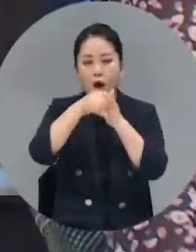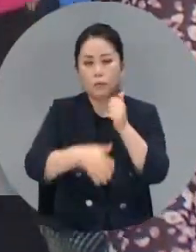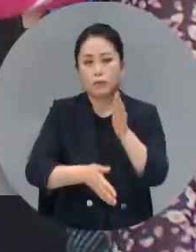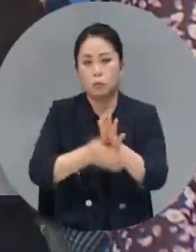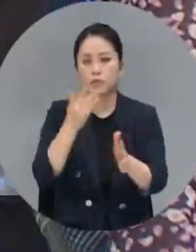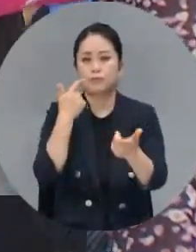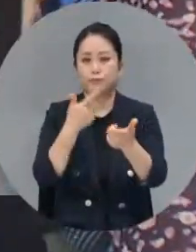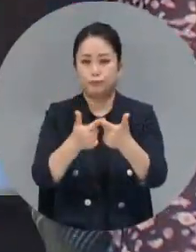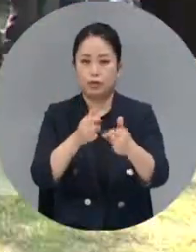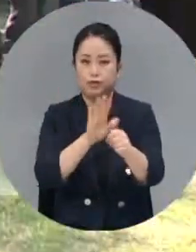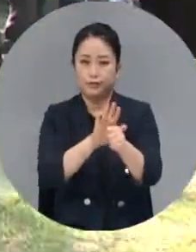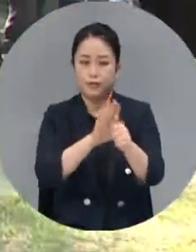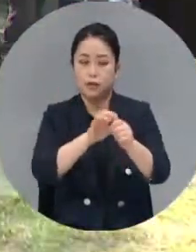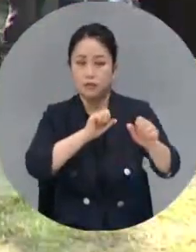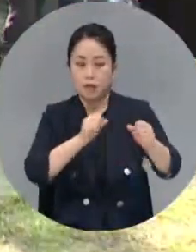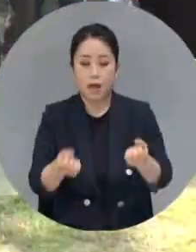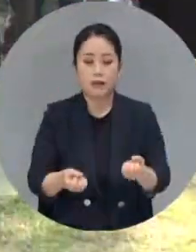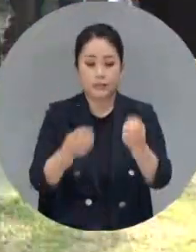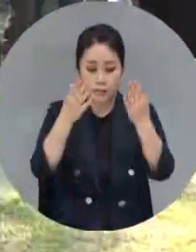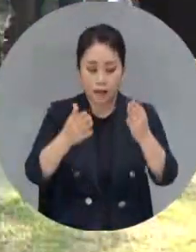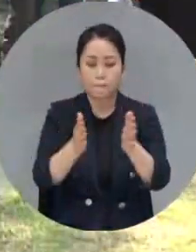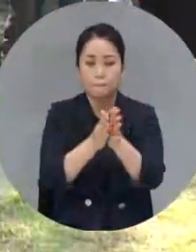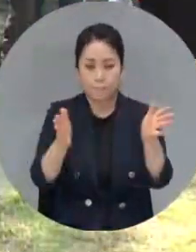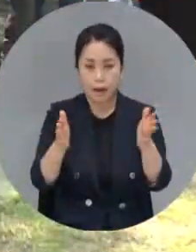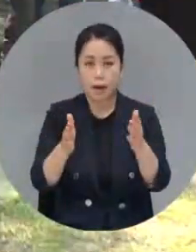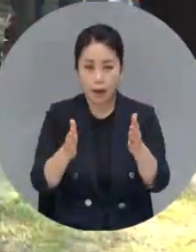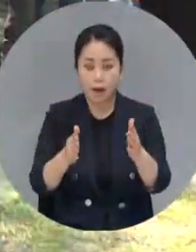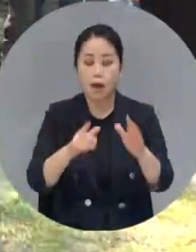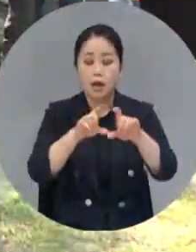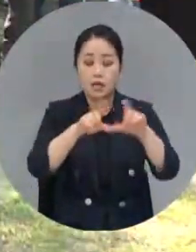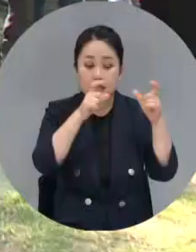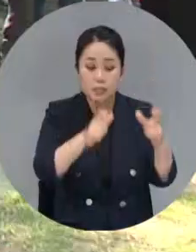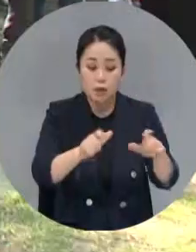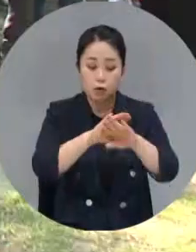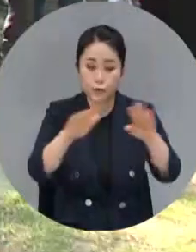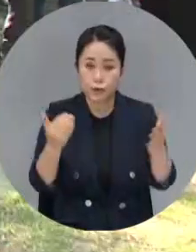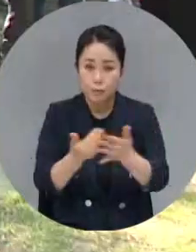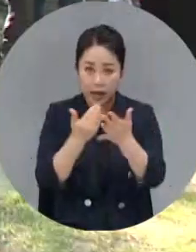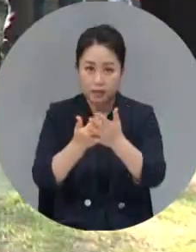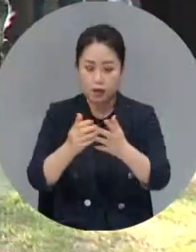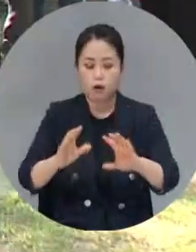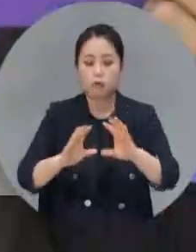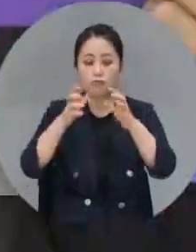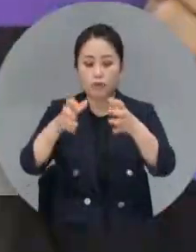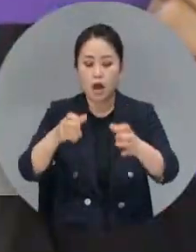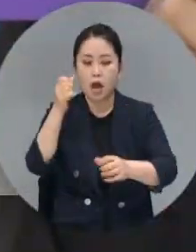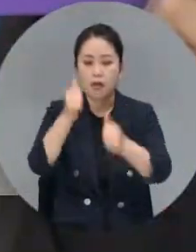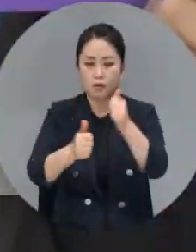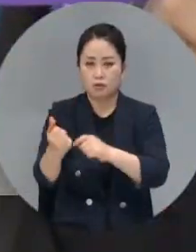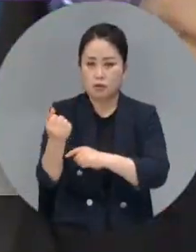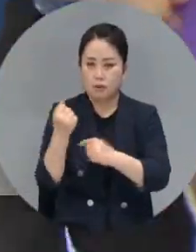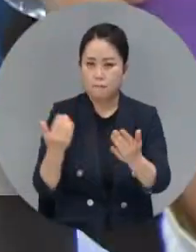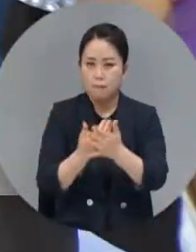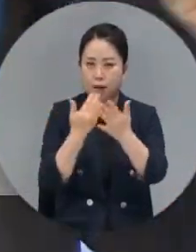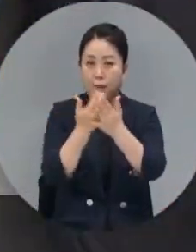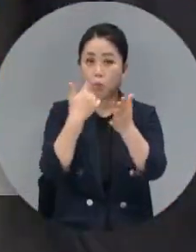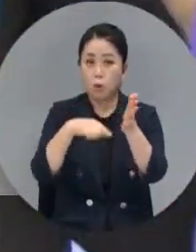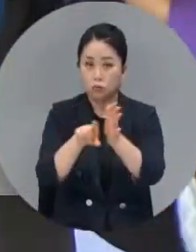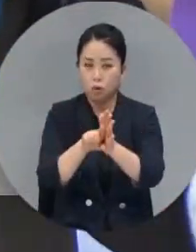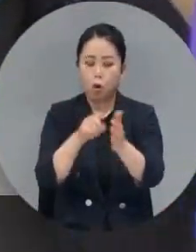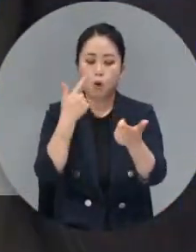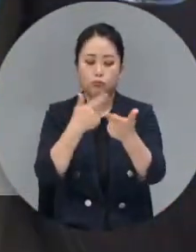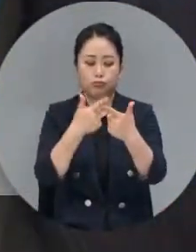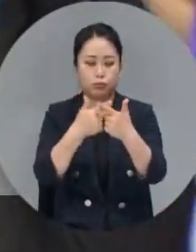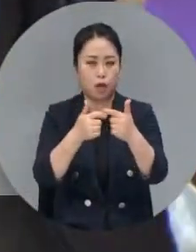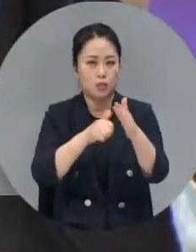개최했습니다. 이들은 지역 균형발전과 국가 경쟁력 향상을 위해 부산을 거점도시화해야 한다고